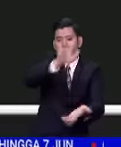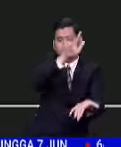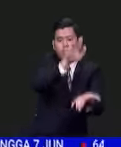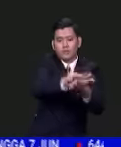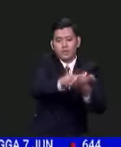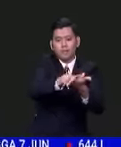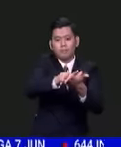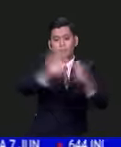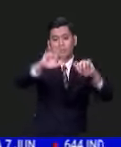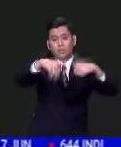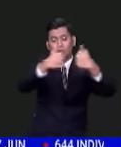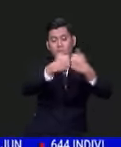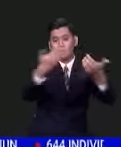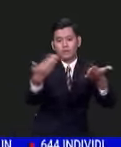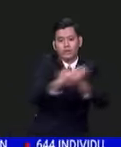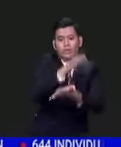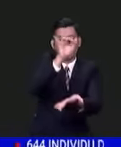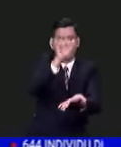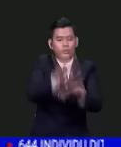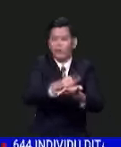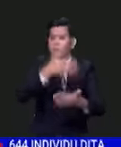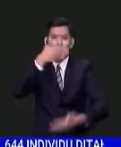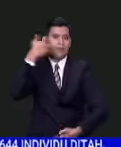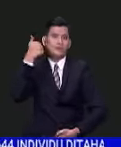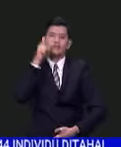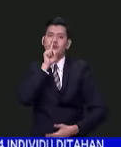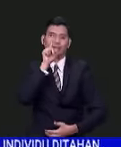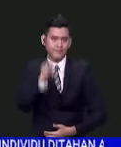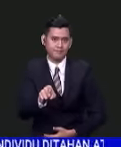entiti baru ini, itu adalah satu perkara yang lebih baik.